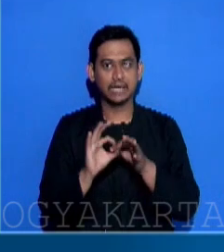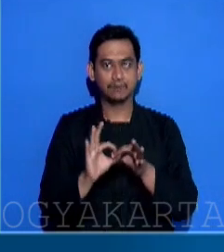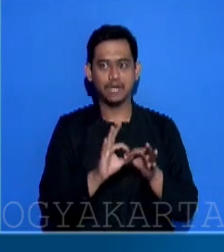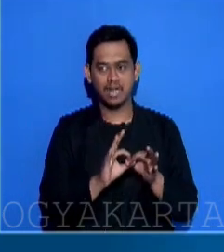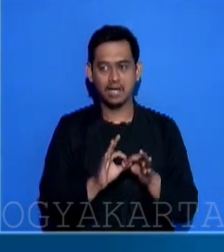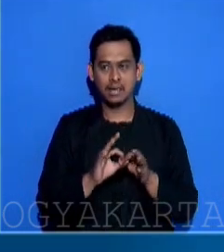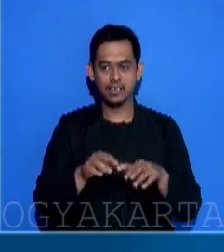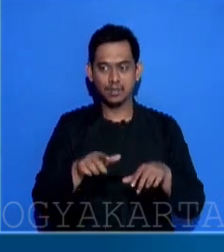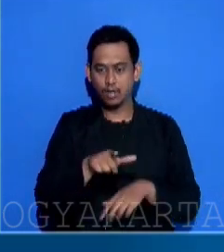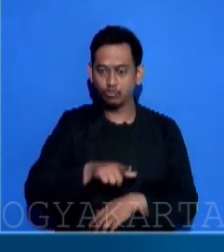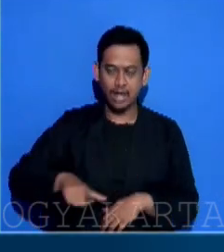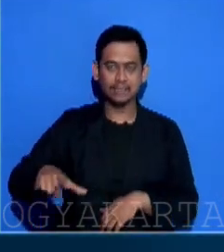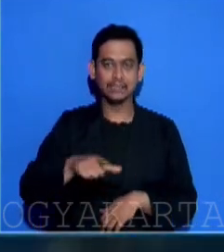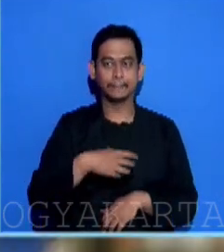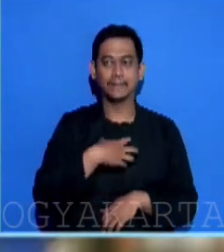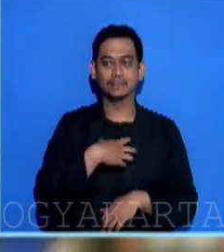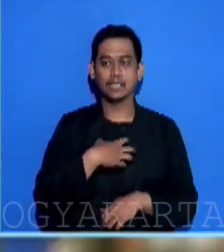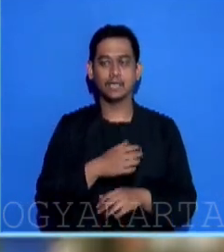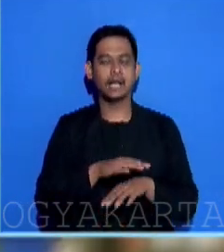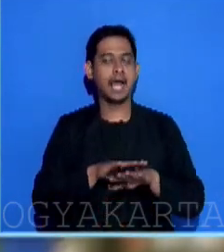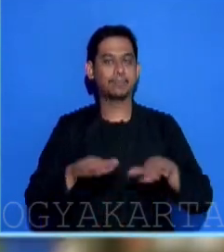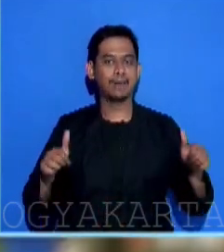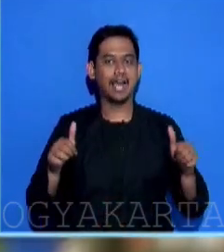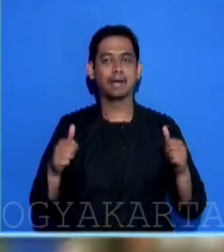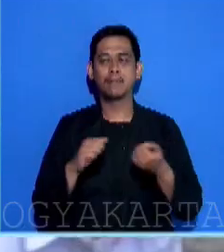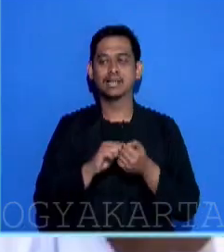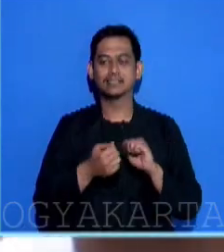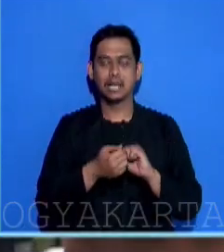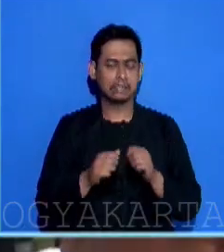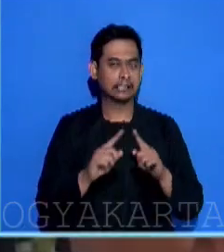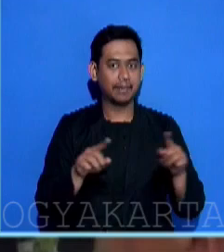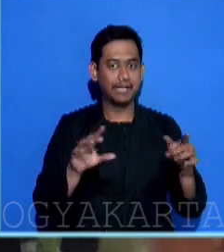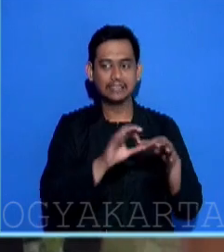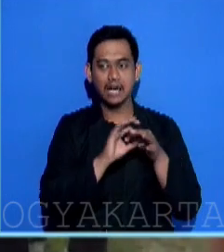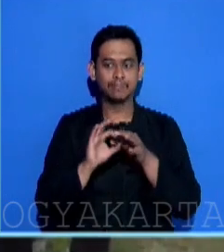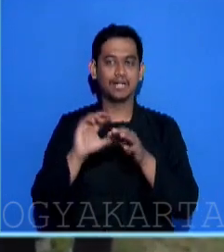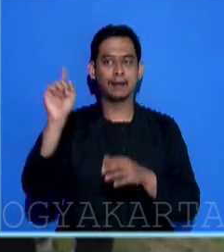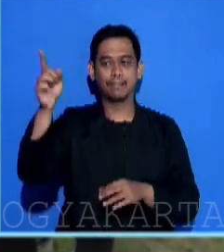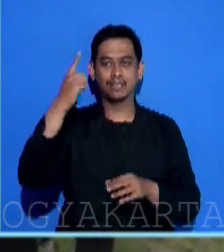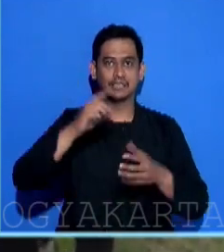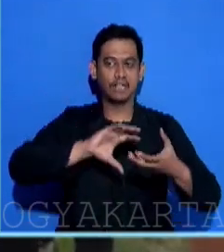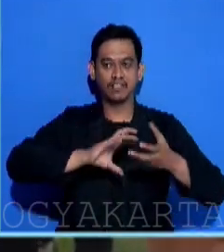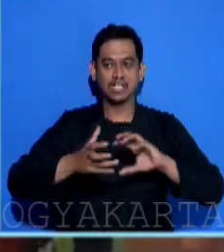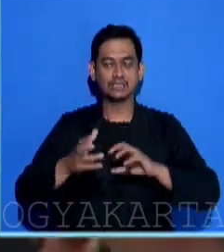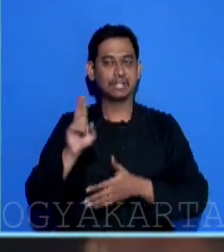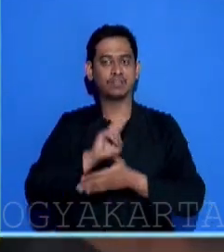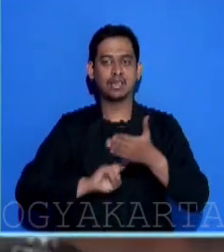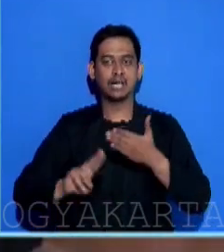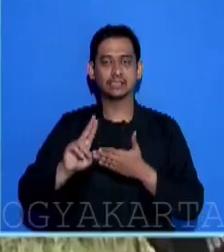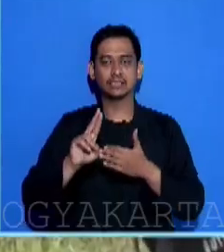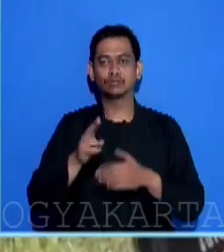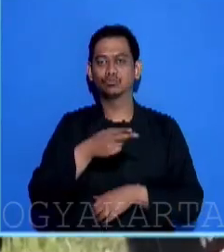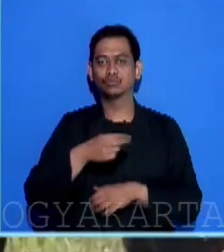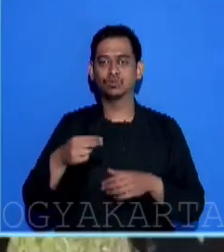lingkungan. Menurutnya, untuk mengatasi permasalahan lingkungan diperlukan kerjasama antara pihak pemerintah, industri, perguruan tinggi, baik di Indonesia maupun